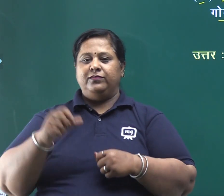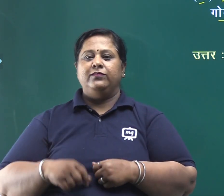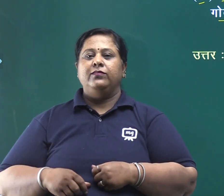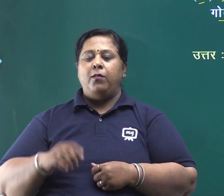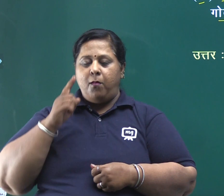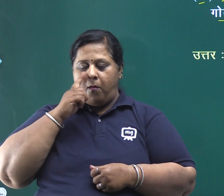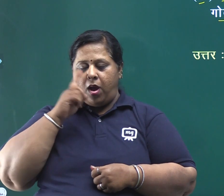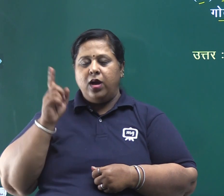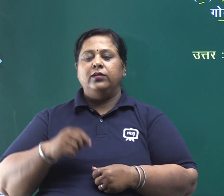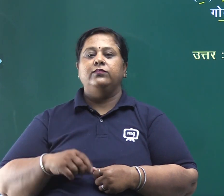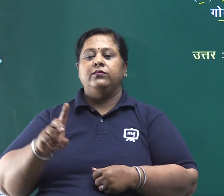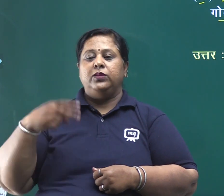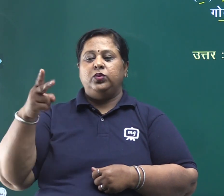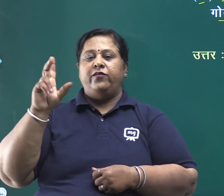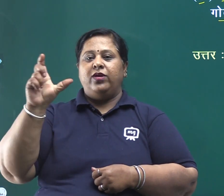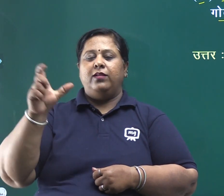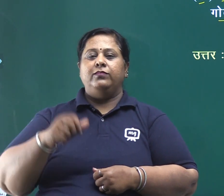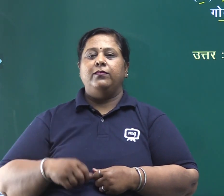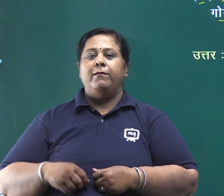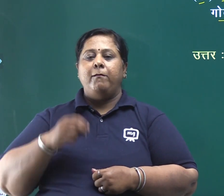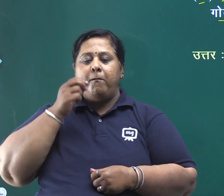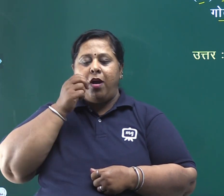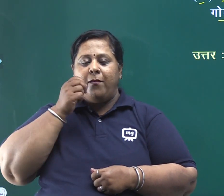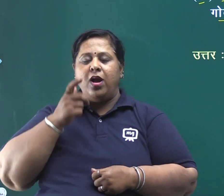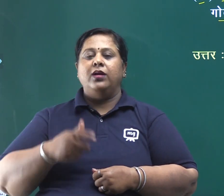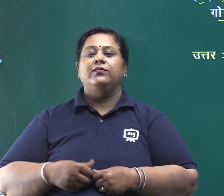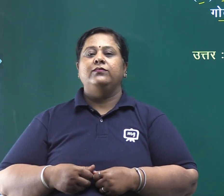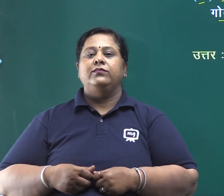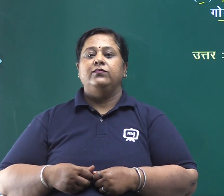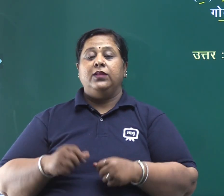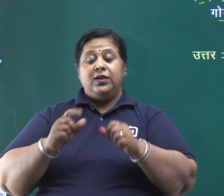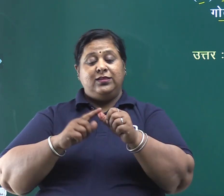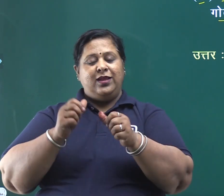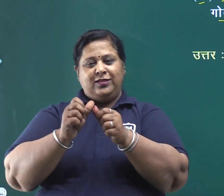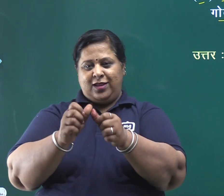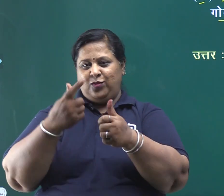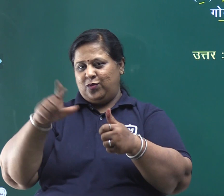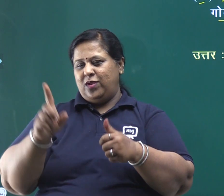विकल्प माँ और दूसरा विकल्प पापा। सही उत्तर होगा